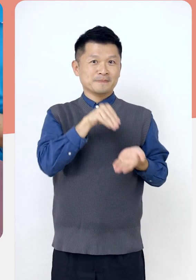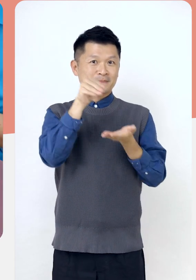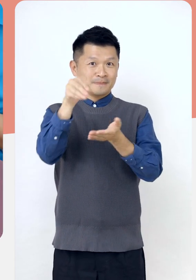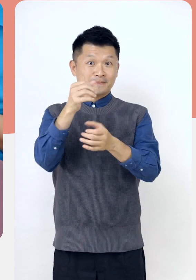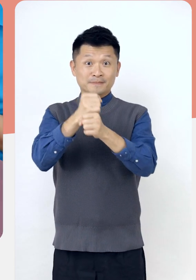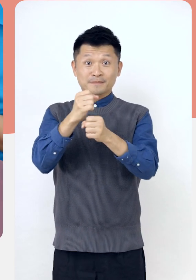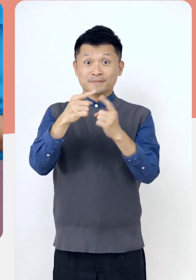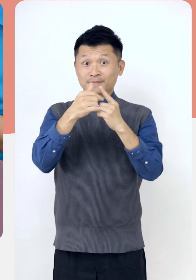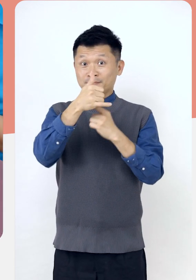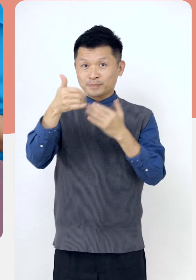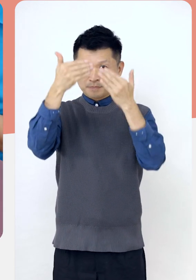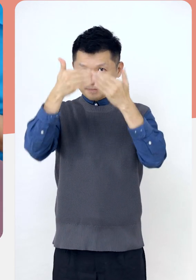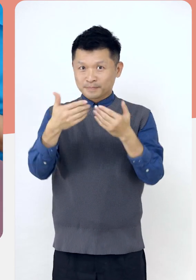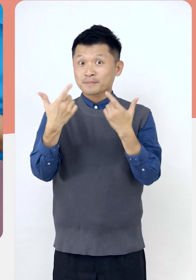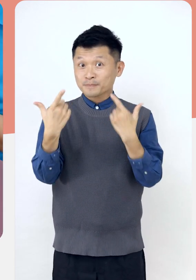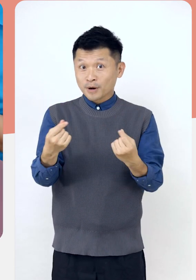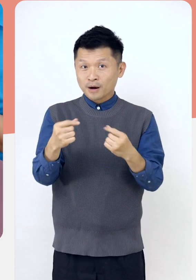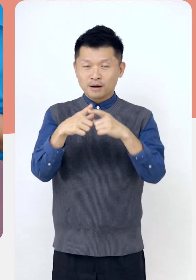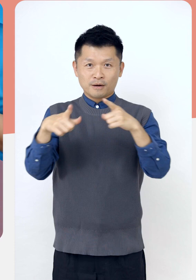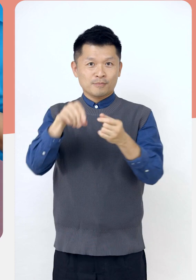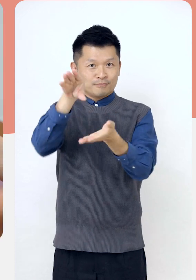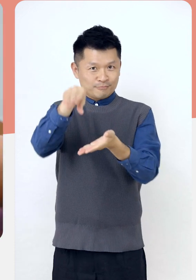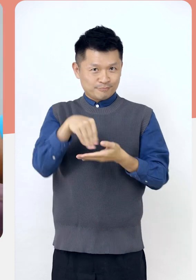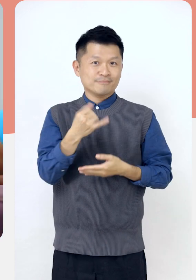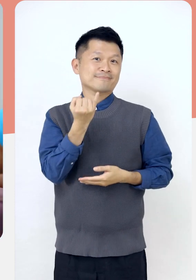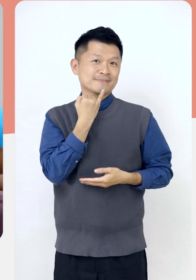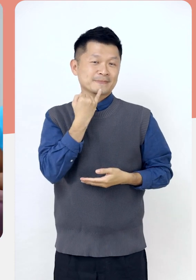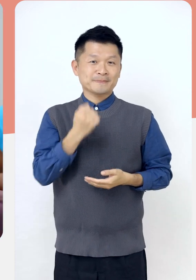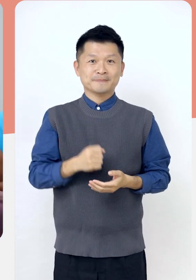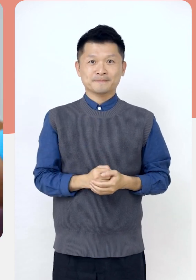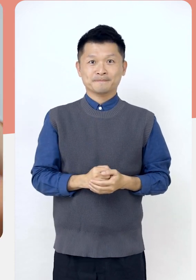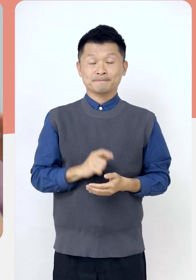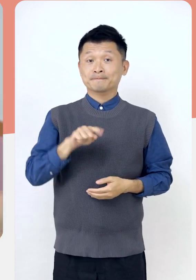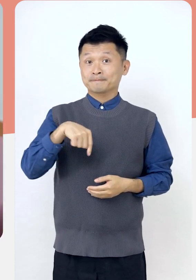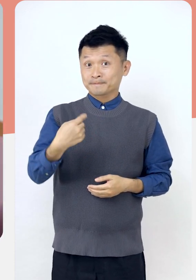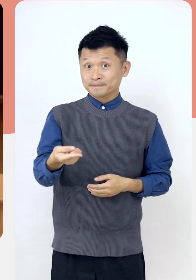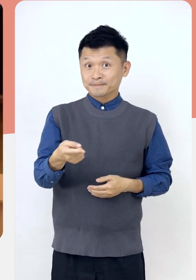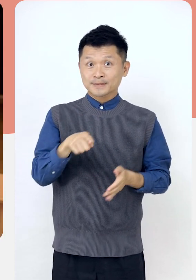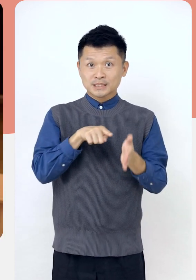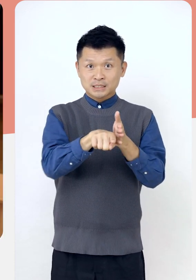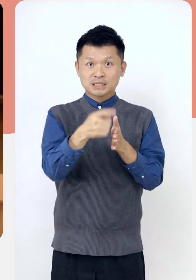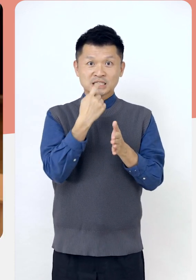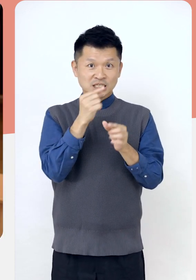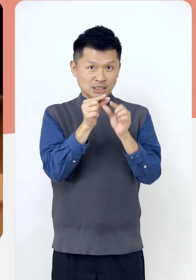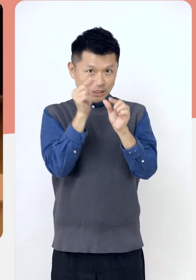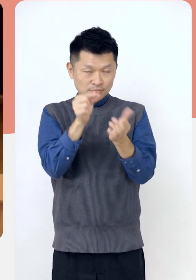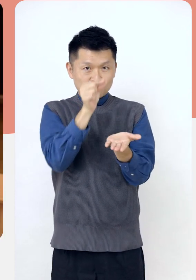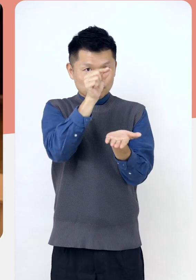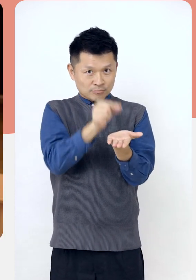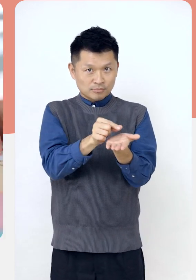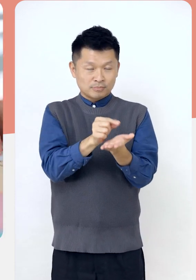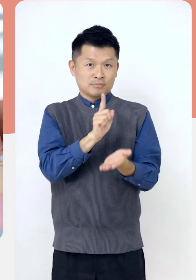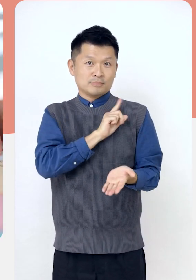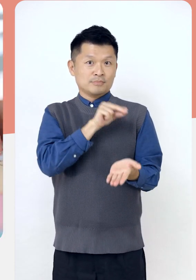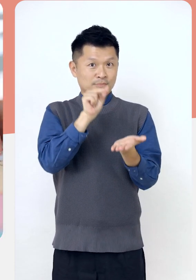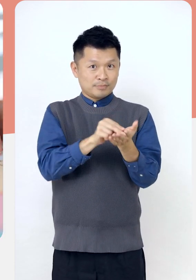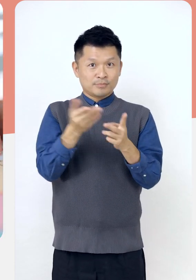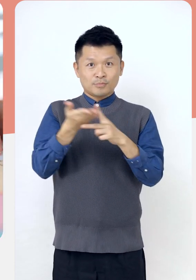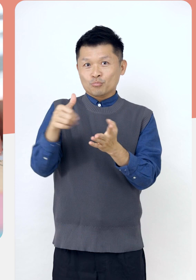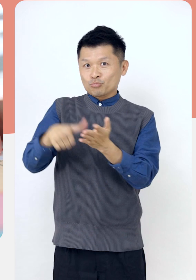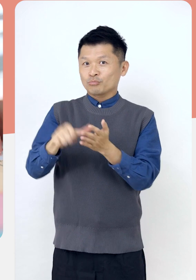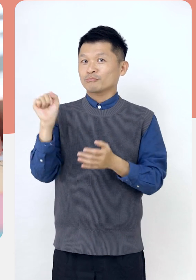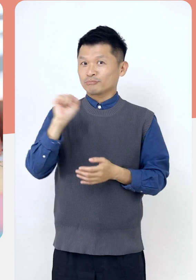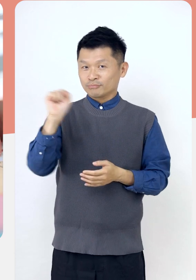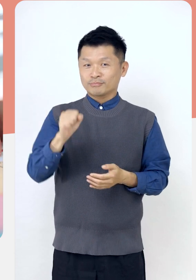单， 让工作人员确认身份后领取选票。 投票要用圈选工具，千万不能